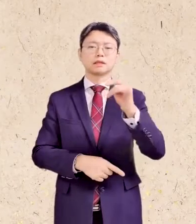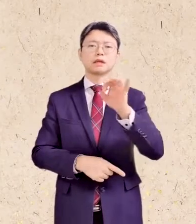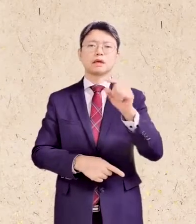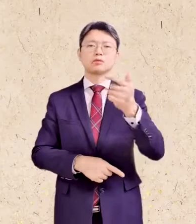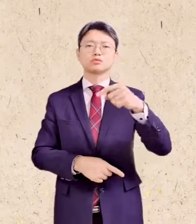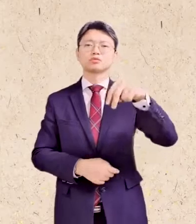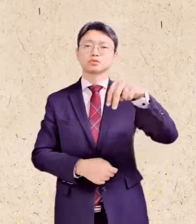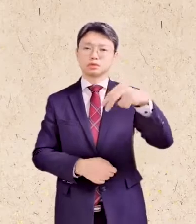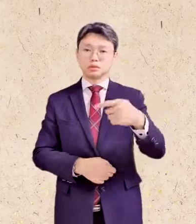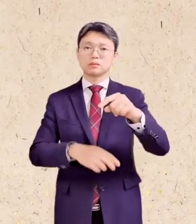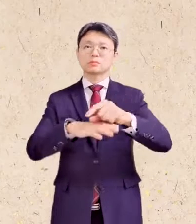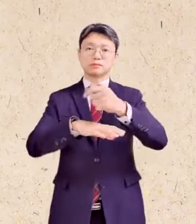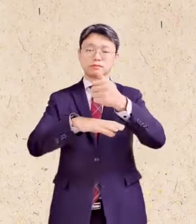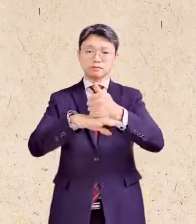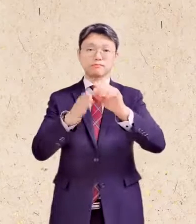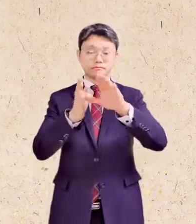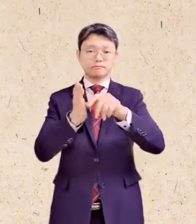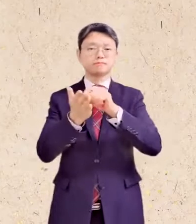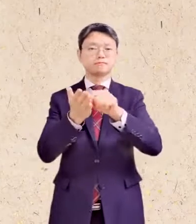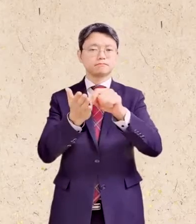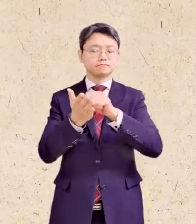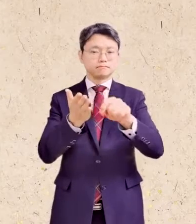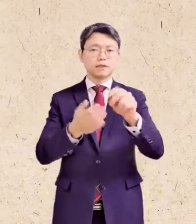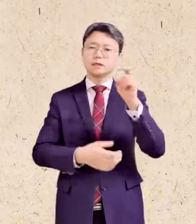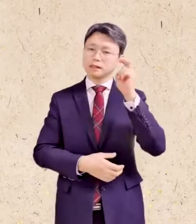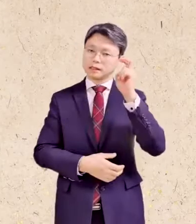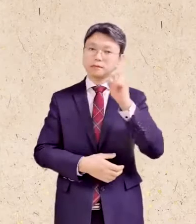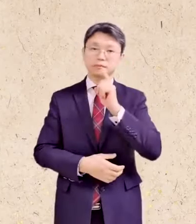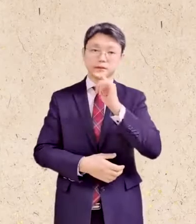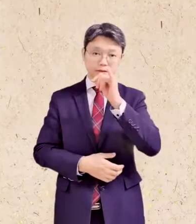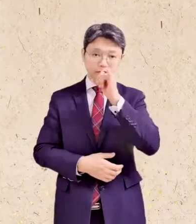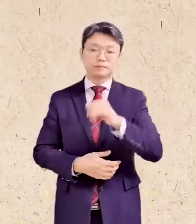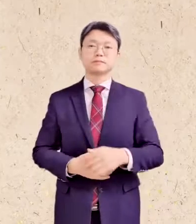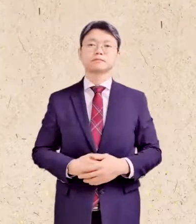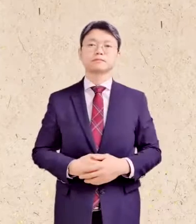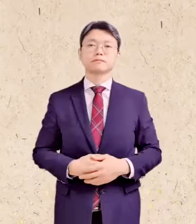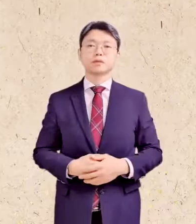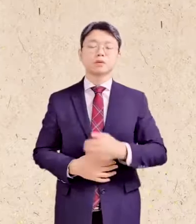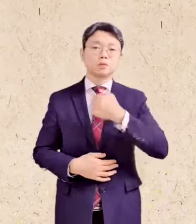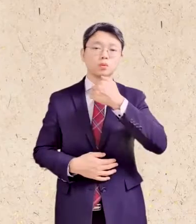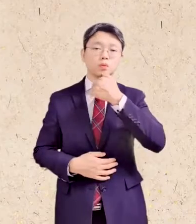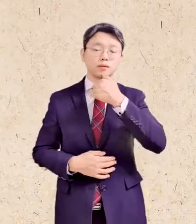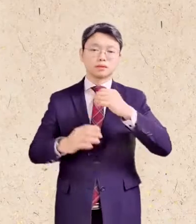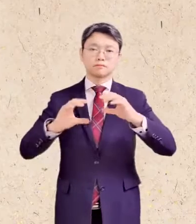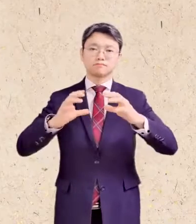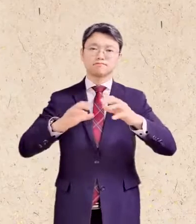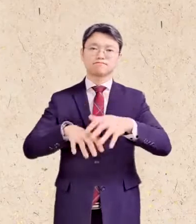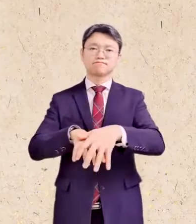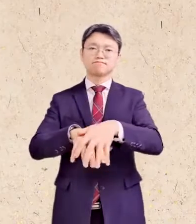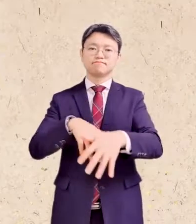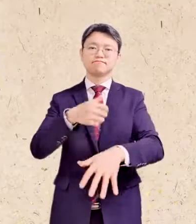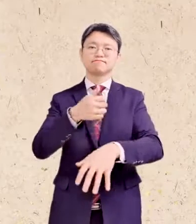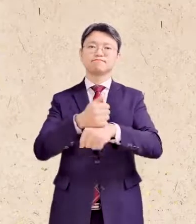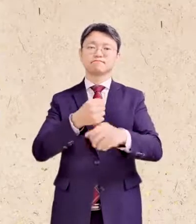96년까지 로마를 다스린 도미티아누스 황제 때에 기록된 것으로 보는 견해가 지배적입니다. 당시 로마